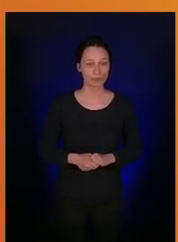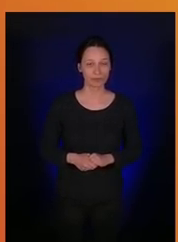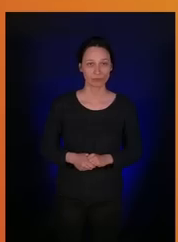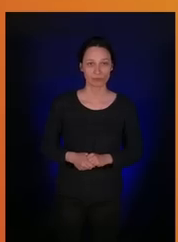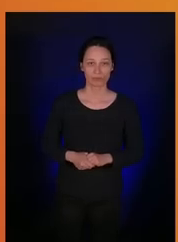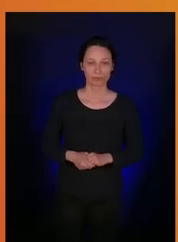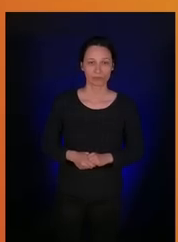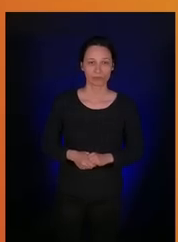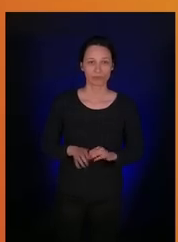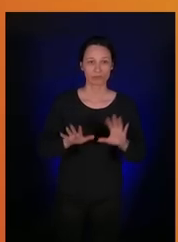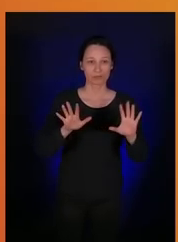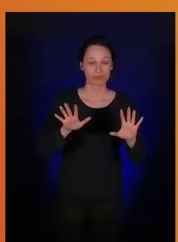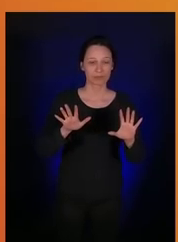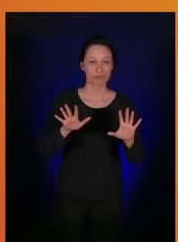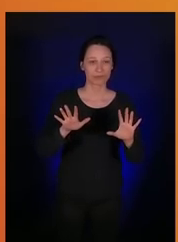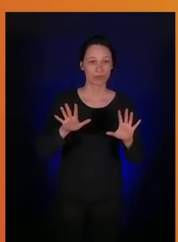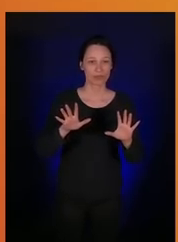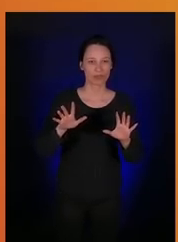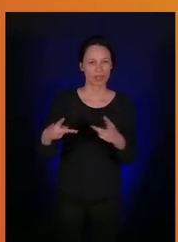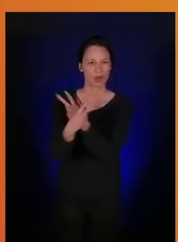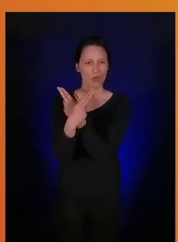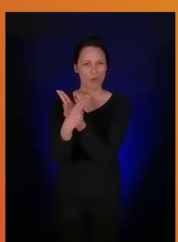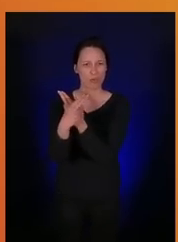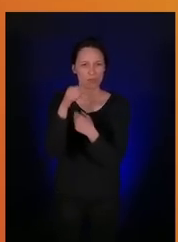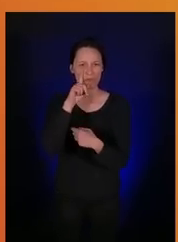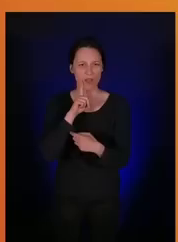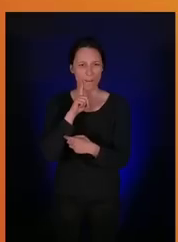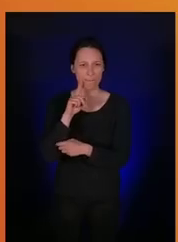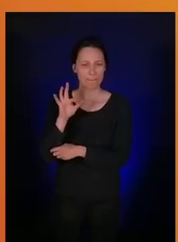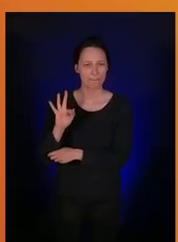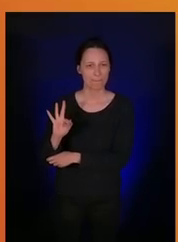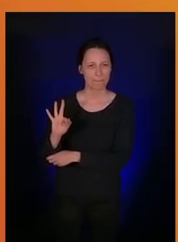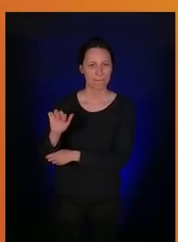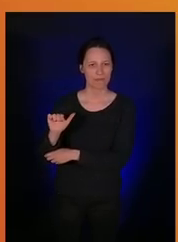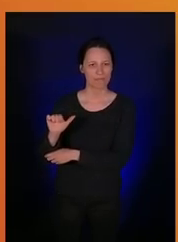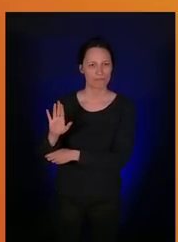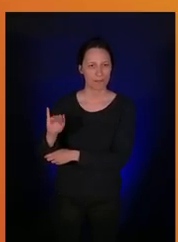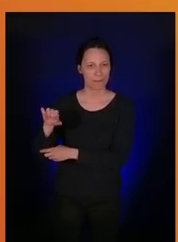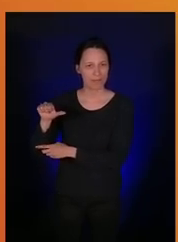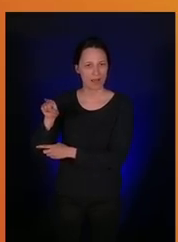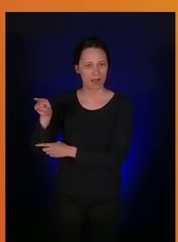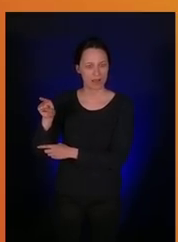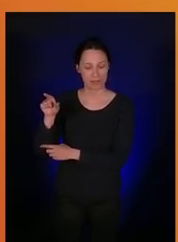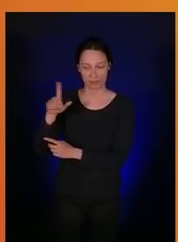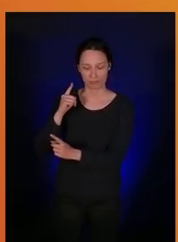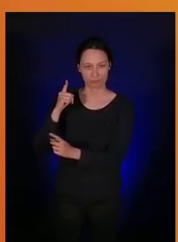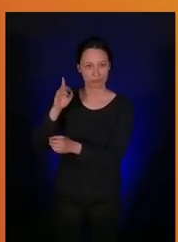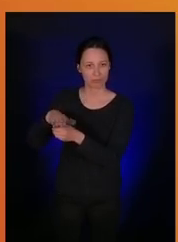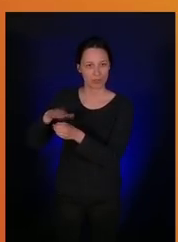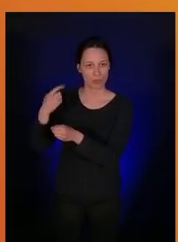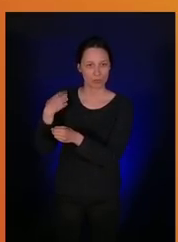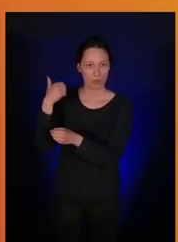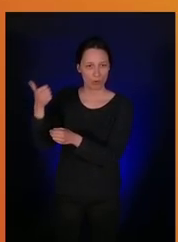On a gêné Samia pendant un court instant, mais je crois qu'elle est au micro numéro 1. Voilà, et puis au micro numéro